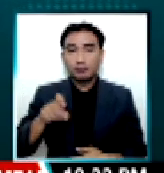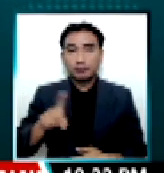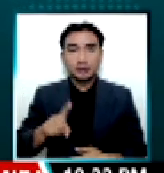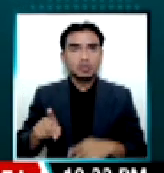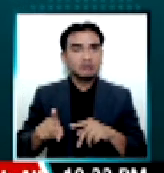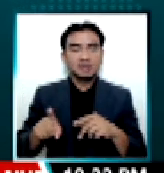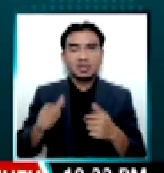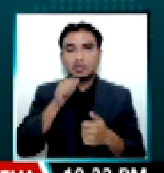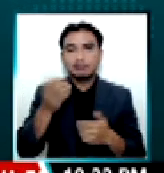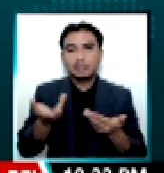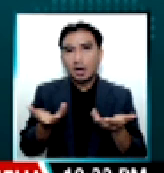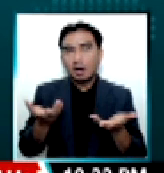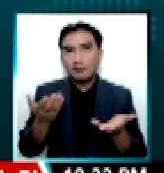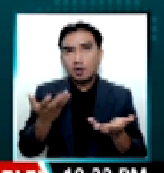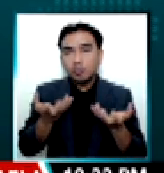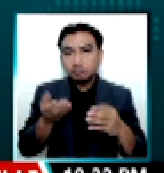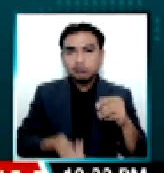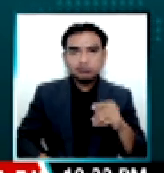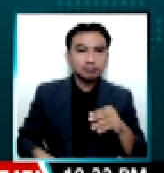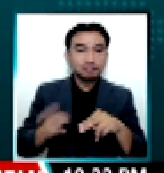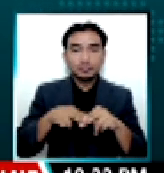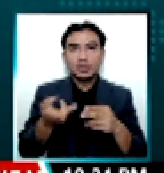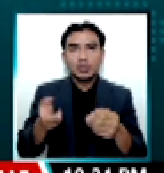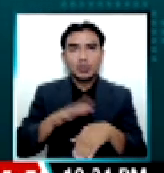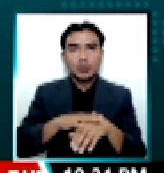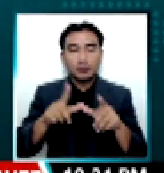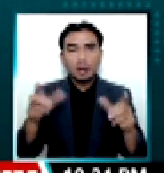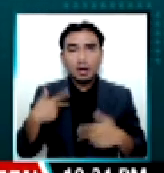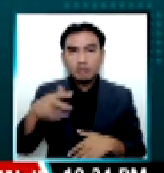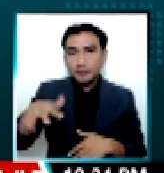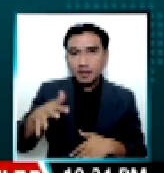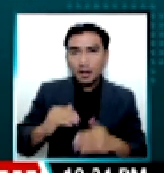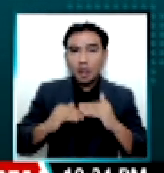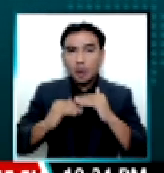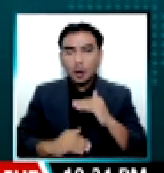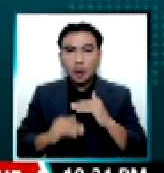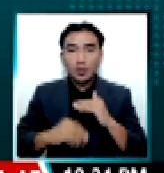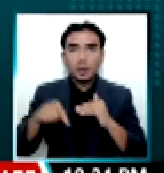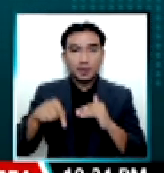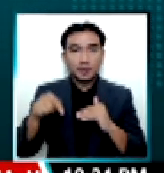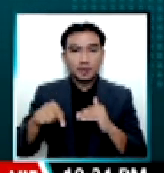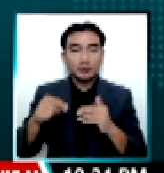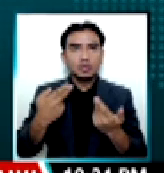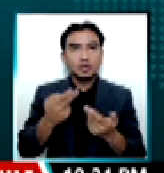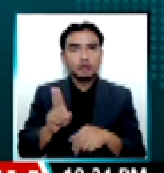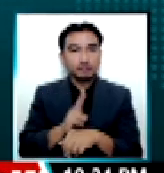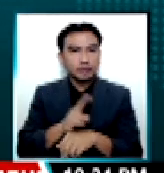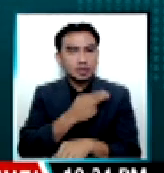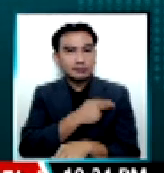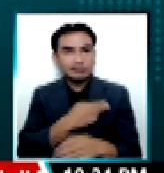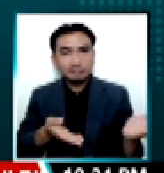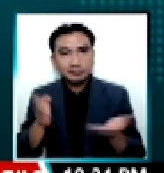level. Dapat daw alam na natin na ang pagkakaroon ng mild COVID cases at mababang ICU utilization rate ay hindi dapat humanto sa pagtataas ng